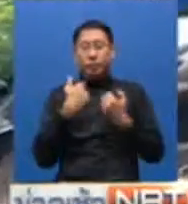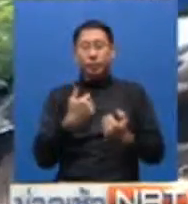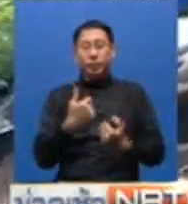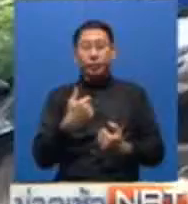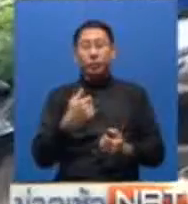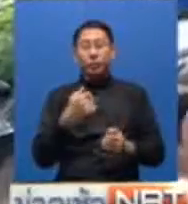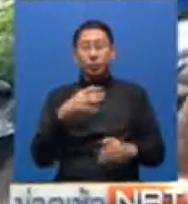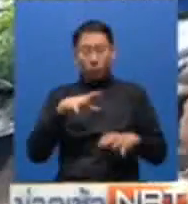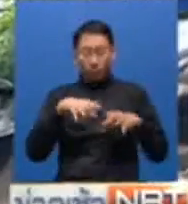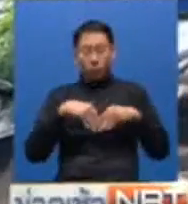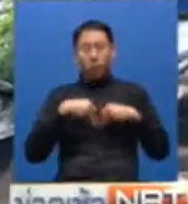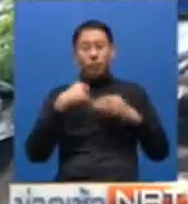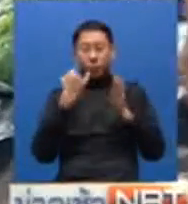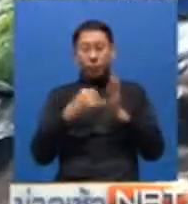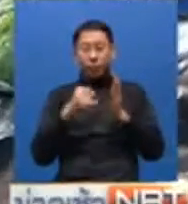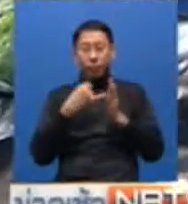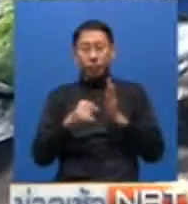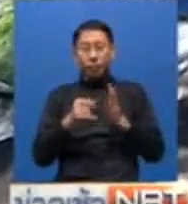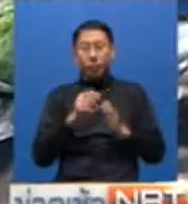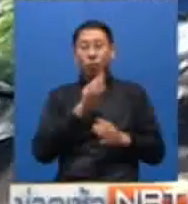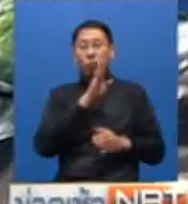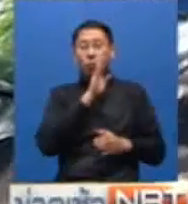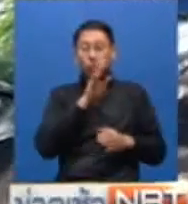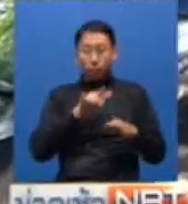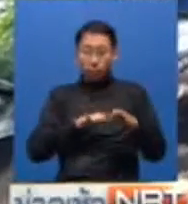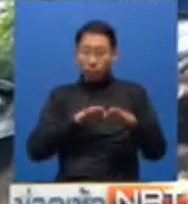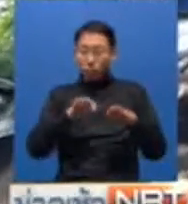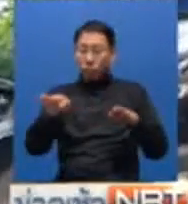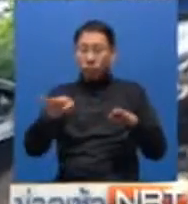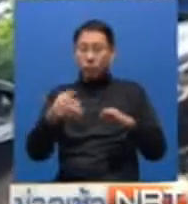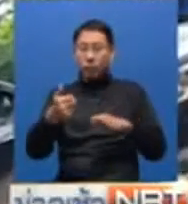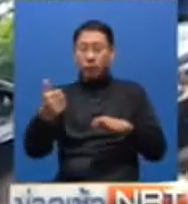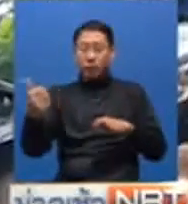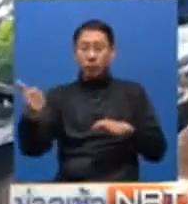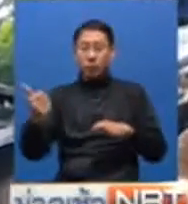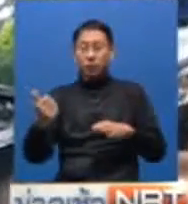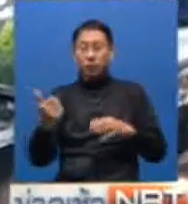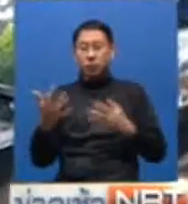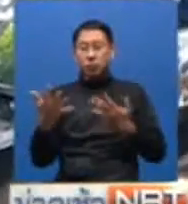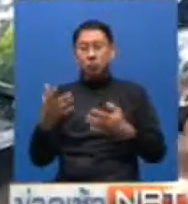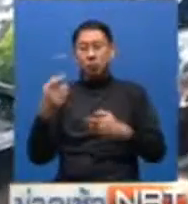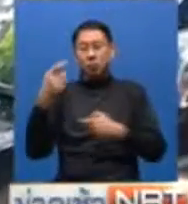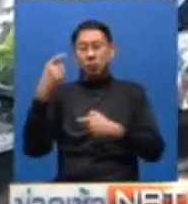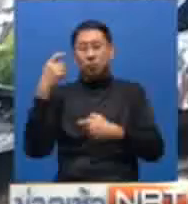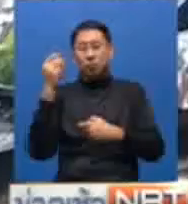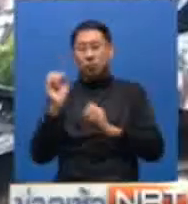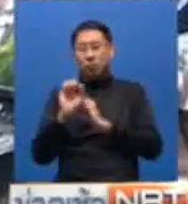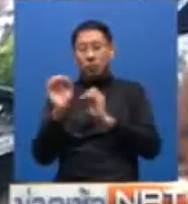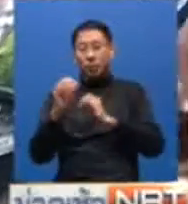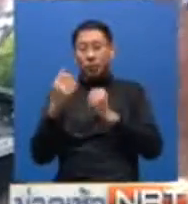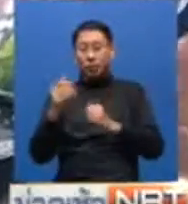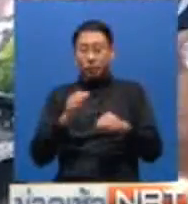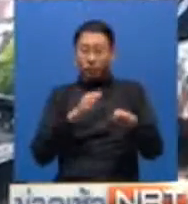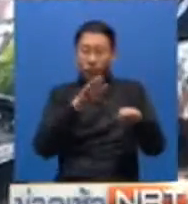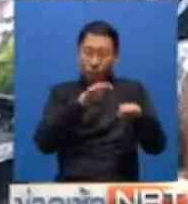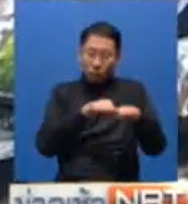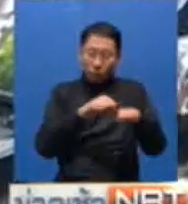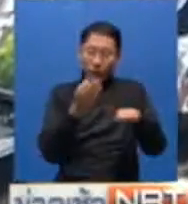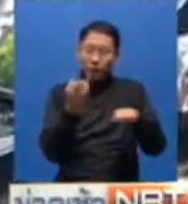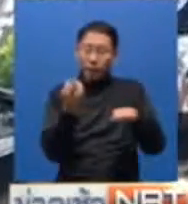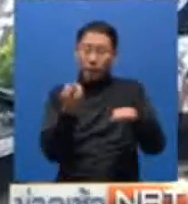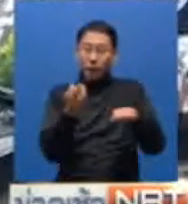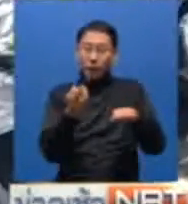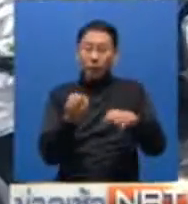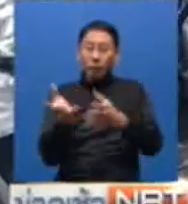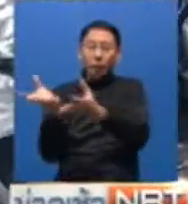นกันแต่ว่าเราก็แบบถ้าไปจอดที่อื่นมันก็ไม่มีใช่ไหมคะหนูมาขายของแป๊บเดียวไงหนูก็คิดว่าหนูจอดแป๊บเดียวแล้วเดี๋ยวหนูก็ไปแล้วเพราะว่าต้องไปรับตัวเล็กด้วยอะไรอย่